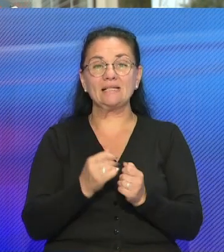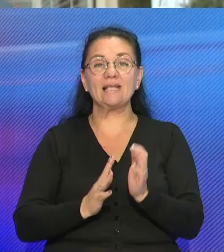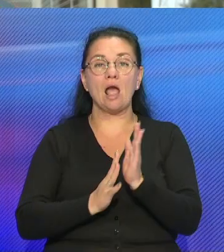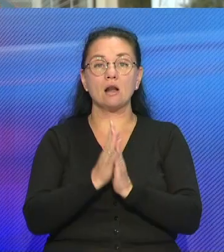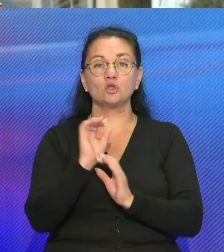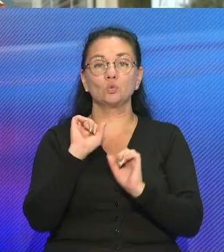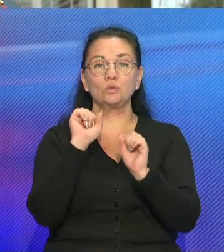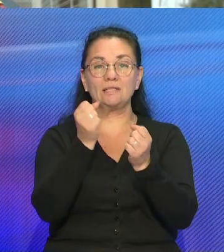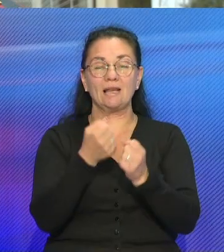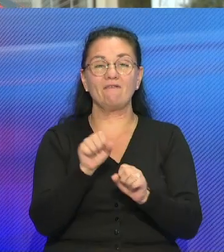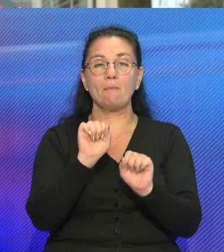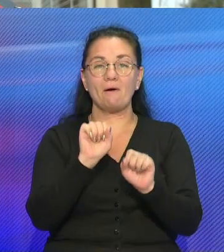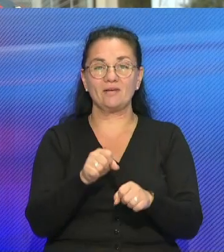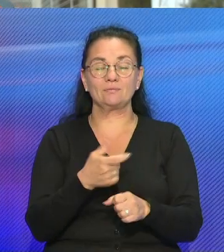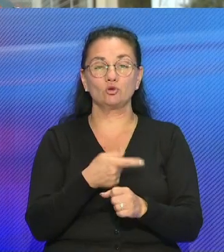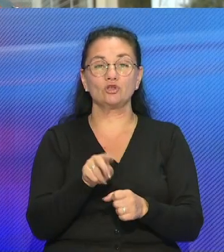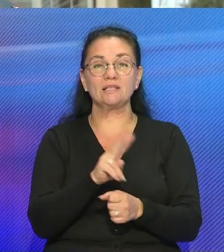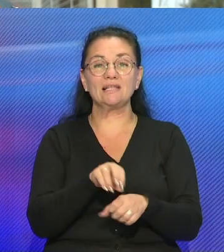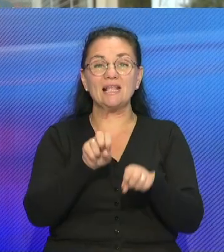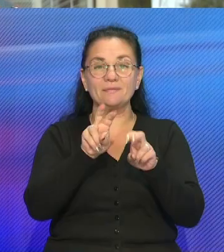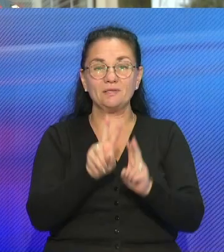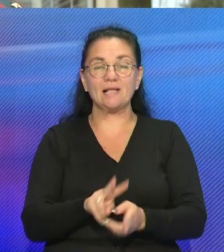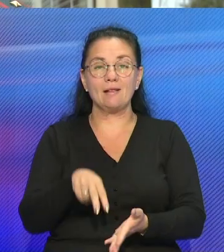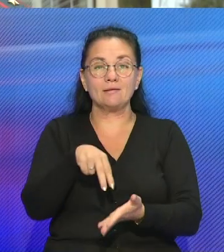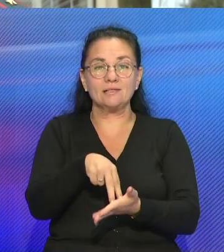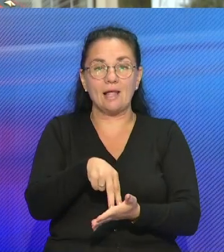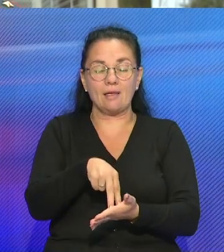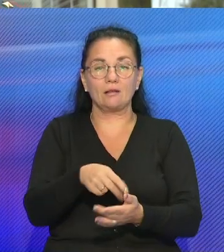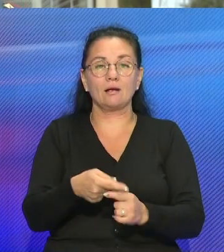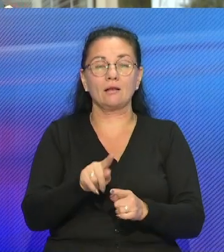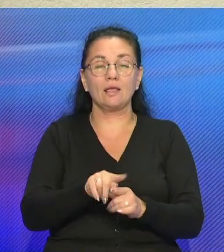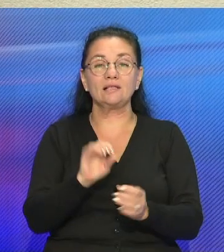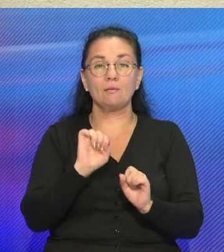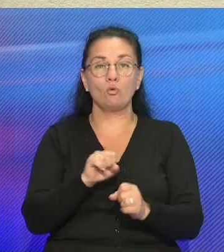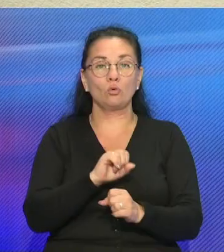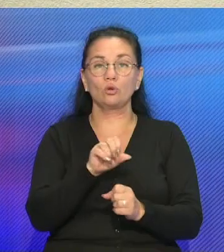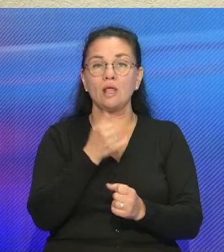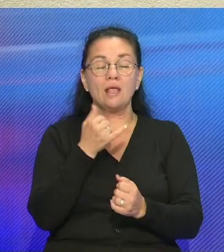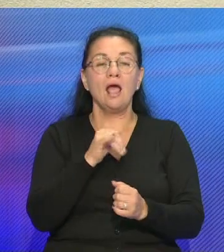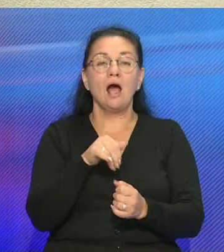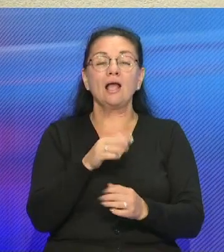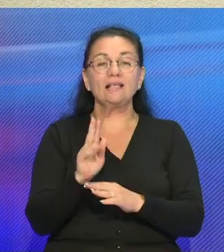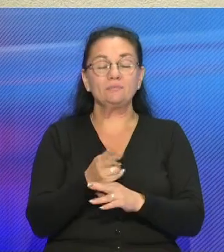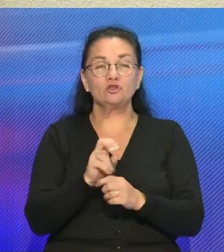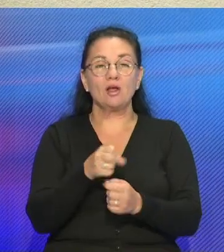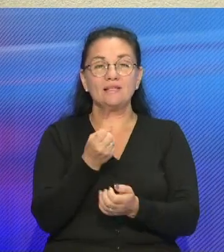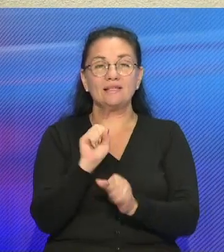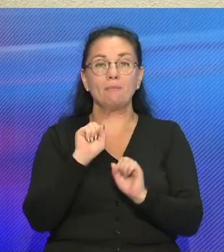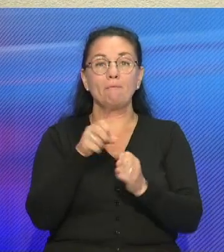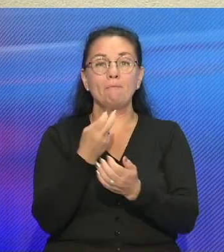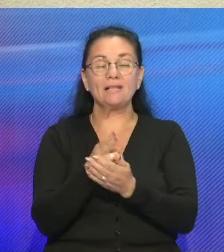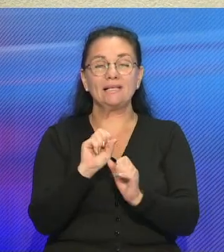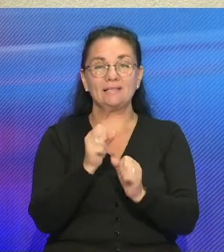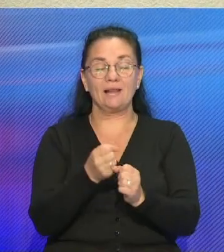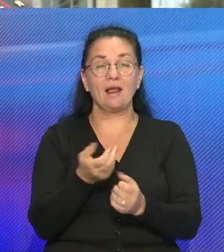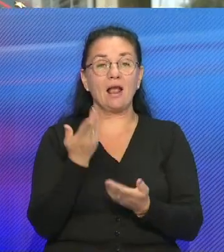по возможности на парковочных местах, где можно избежать падения деревьев. При ухудшении погодных условий, связанных с